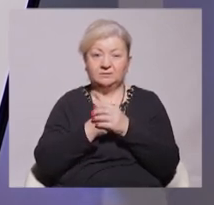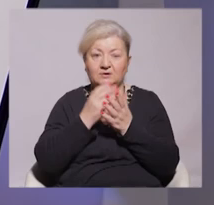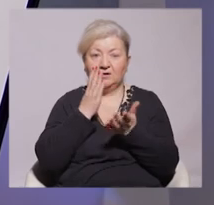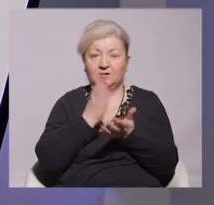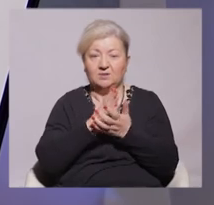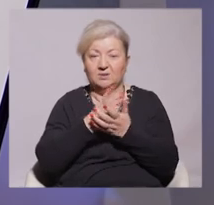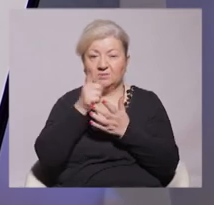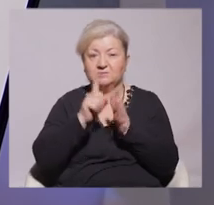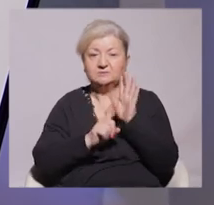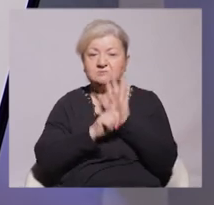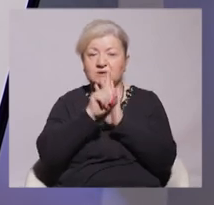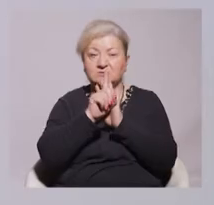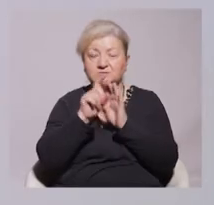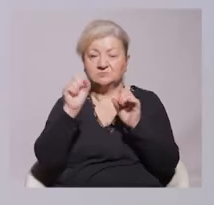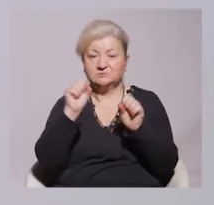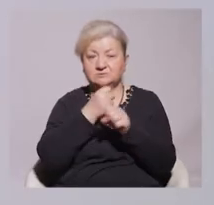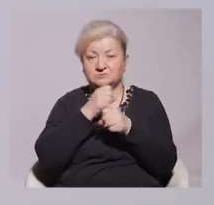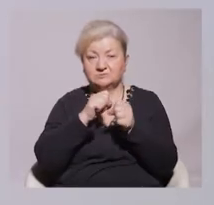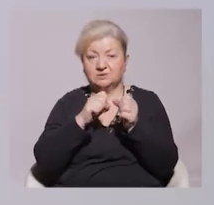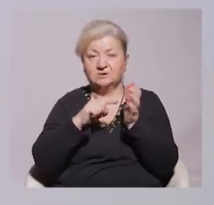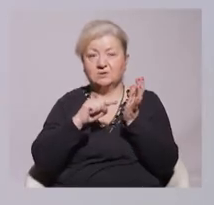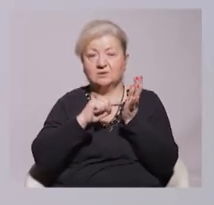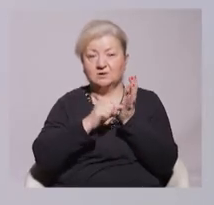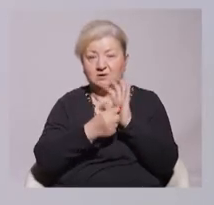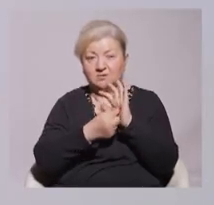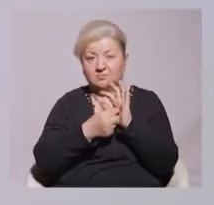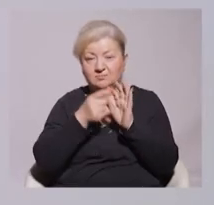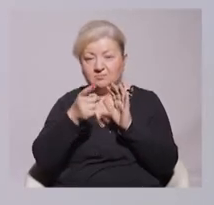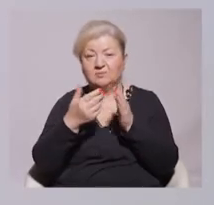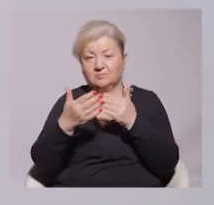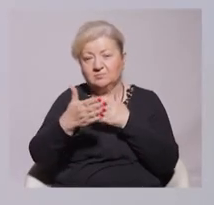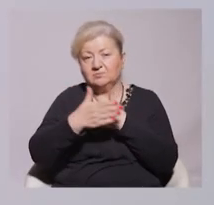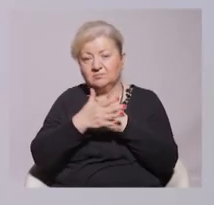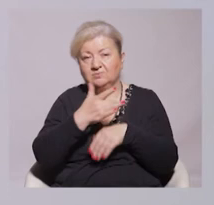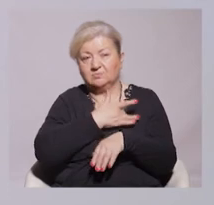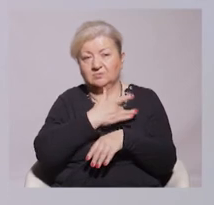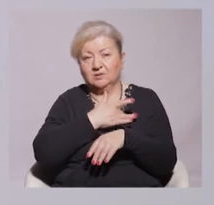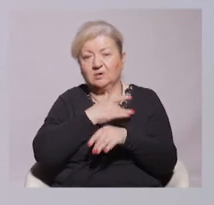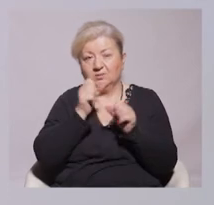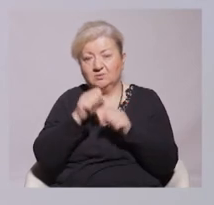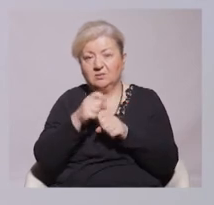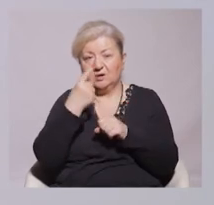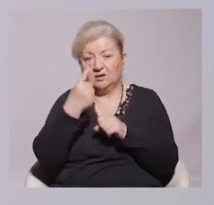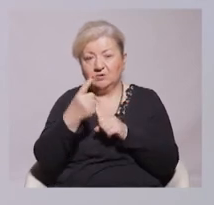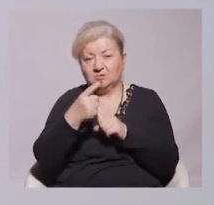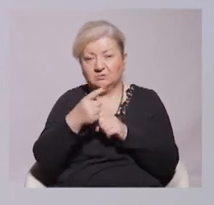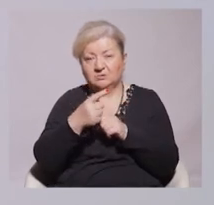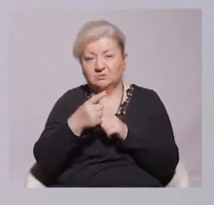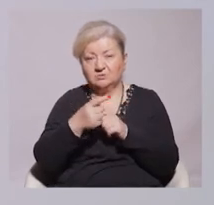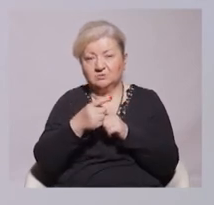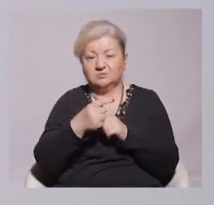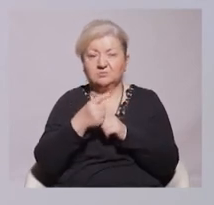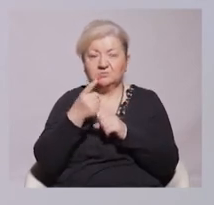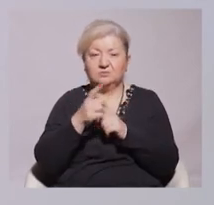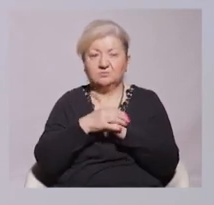გამოდის აი ამ საწყისის სიჩქარე, გამრავლებული დაახლოებით, ეს შეგვიძლია დაახლოებით ერთი სტოლი ჩავთვალოთ,